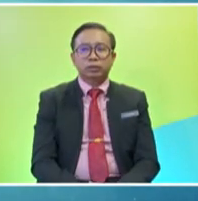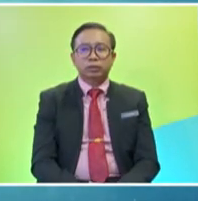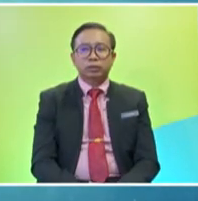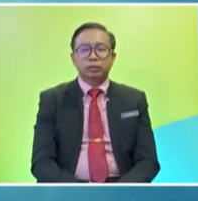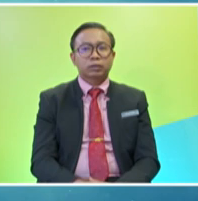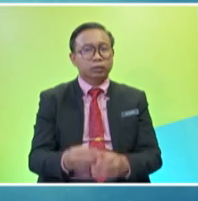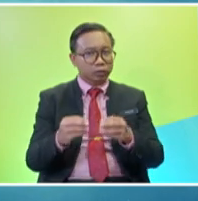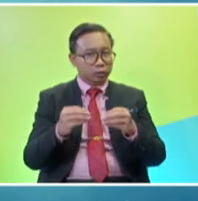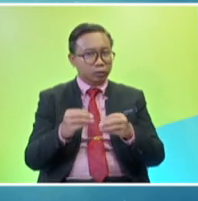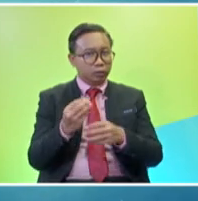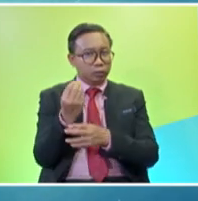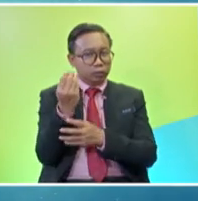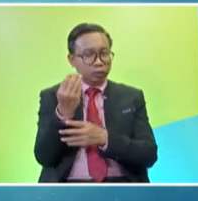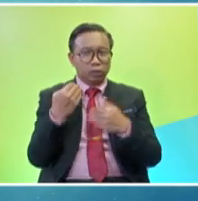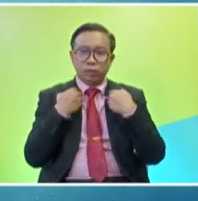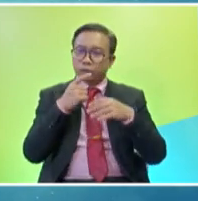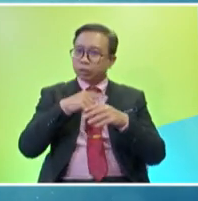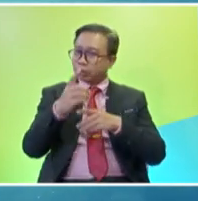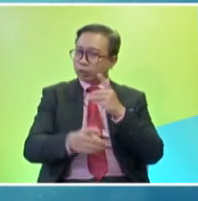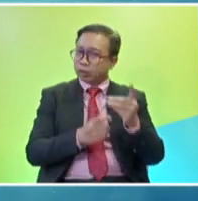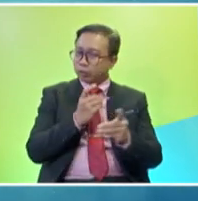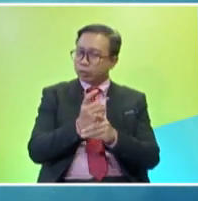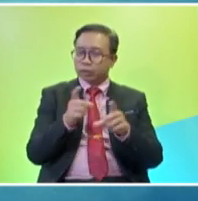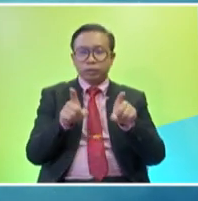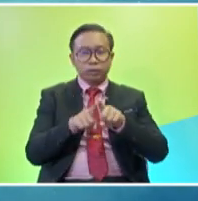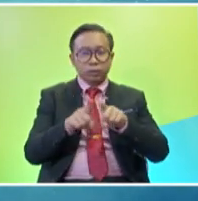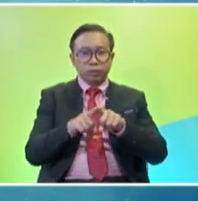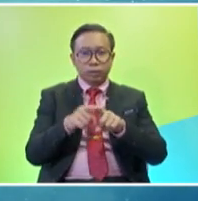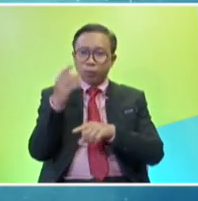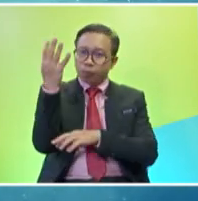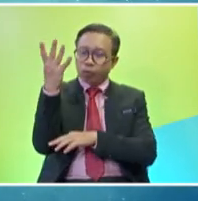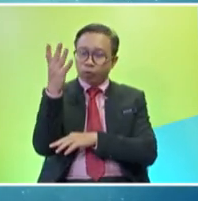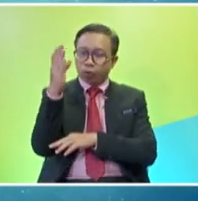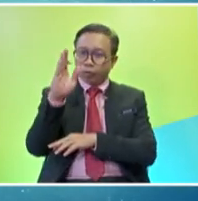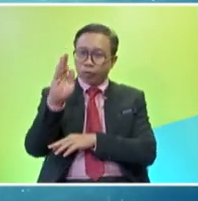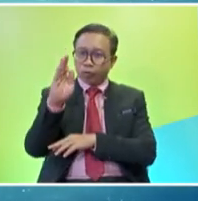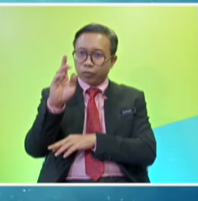tumbuh-tumbuhan semula jadi yang ada di dunia seperti pokok Fire